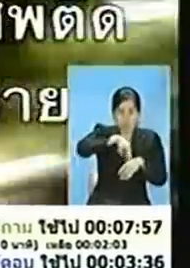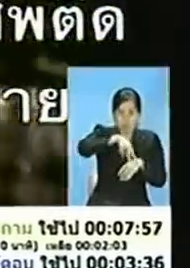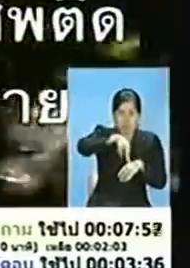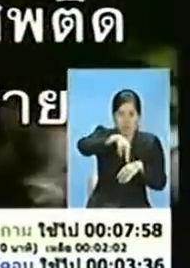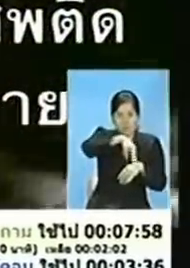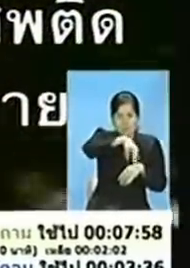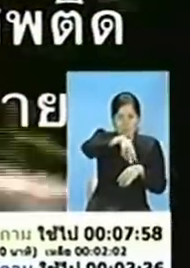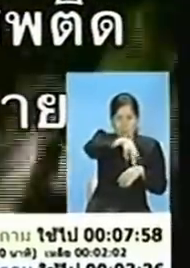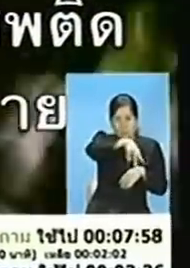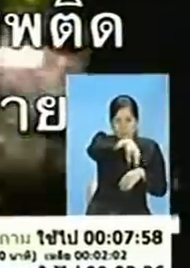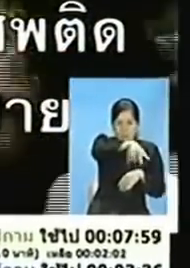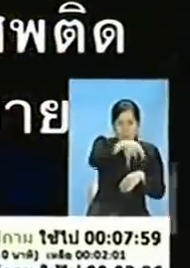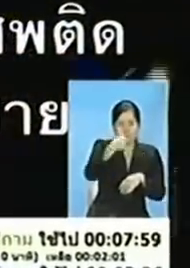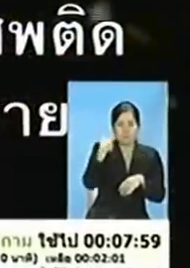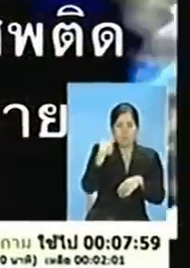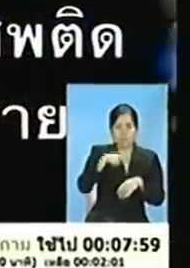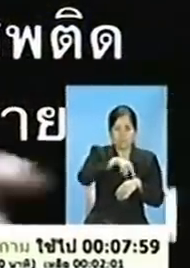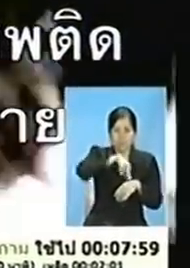เดินเข้าไป